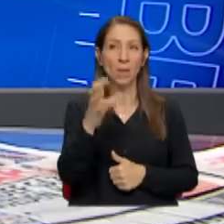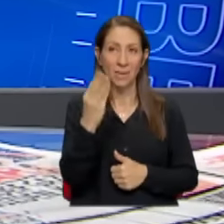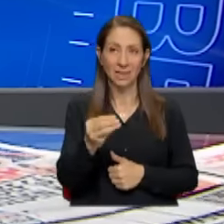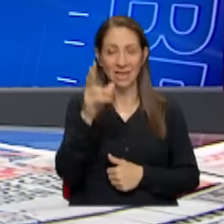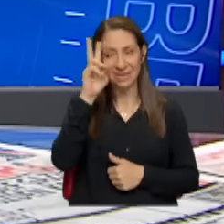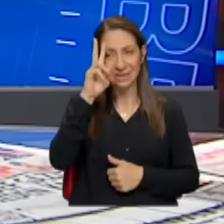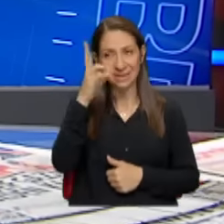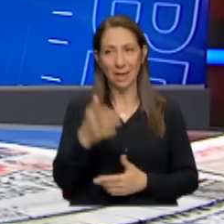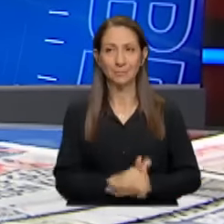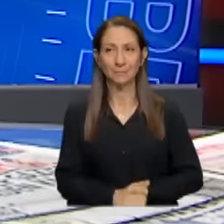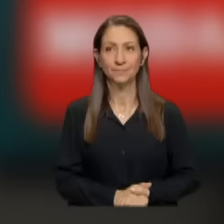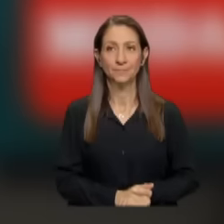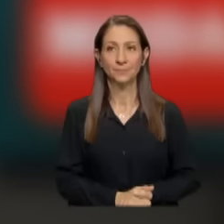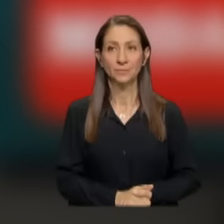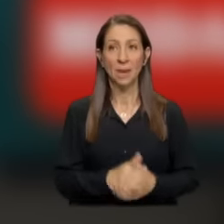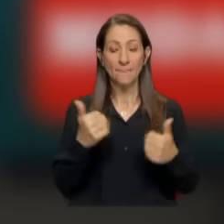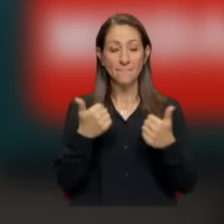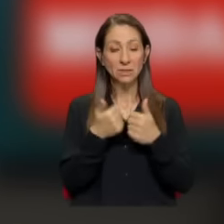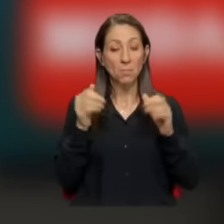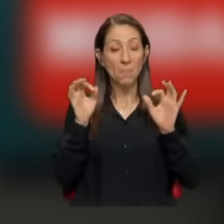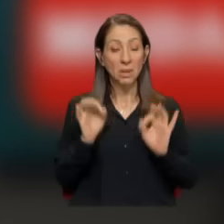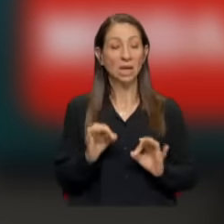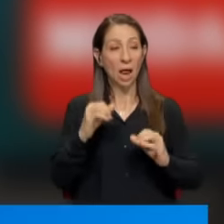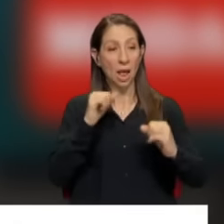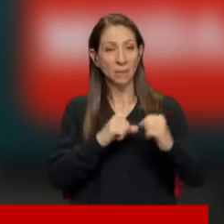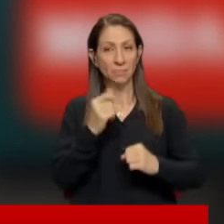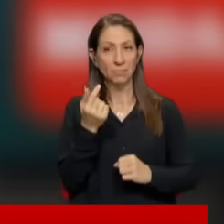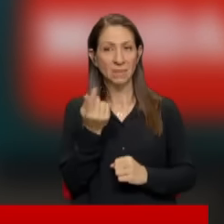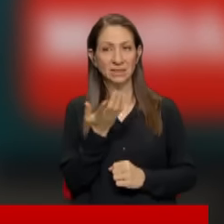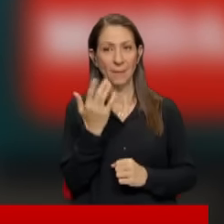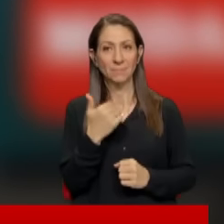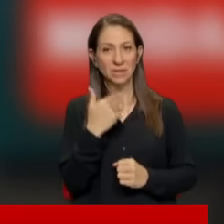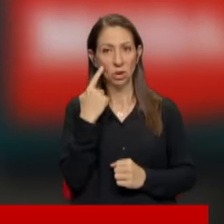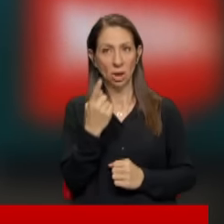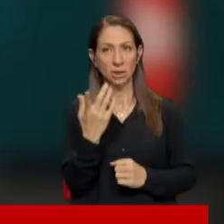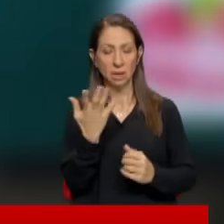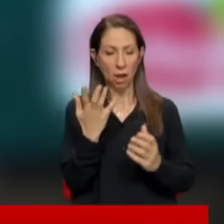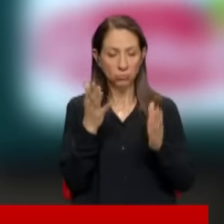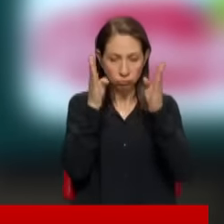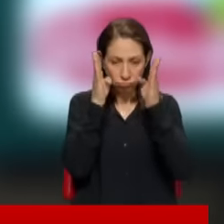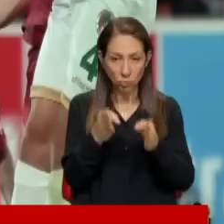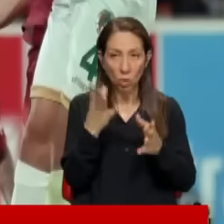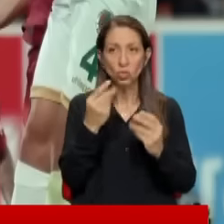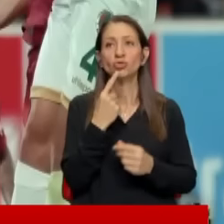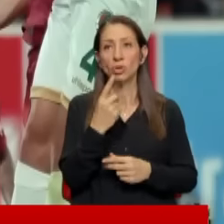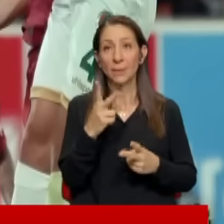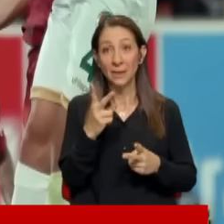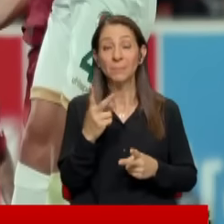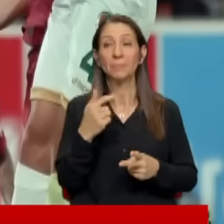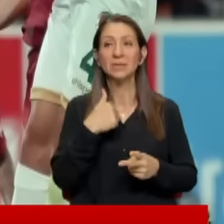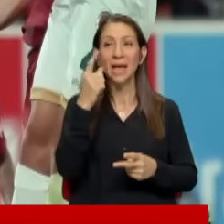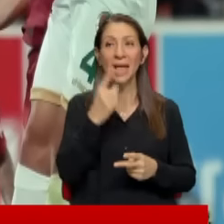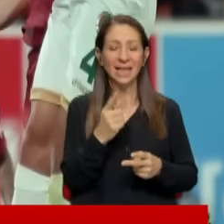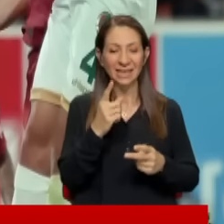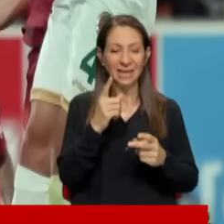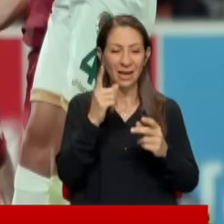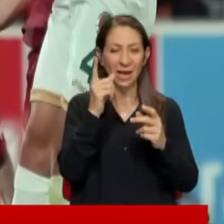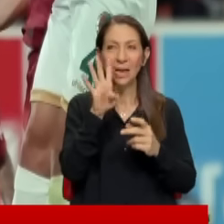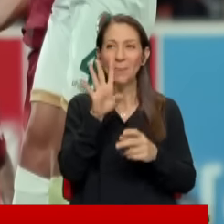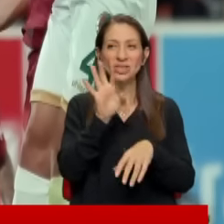Galatasaray. Maçın başlangıcı rakibimiz biraz daha bize göre daha konsantre olduğunu söyleyebilirim. Bizim ilk yarıki